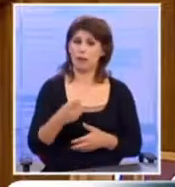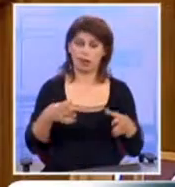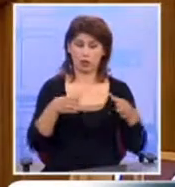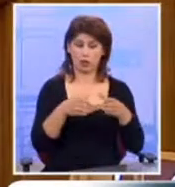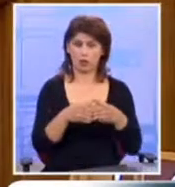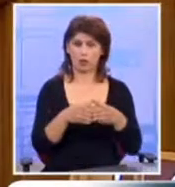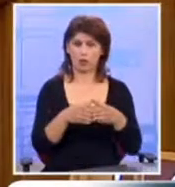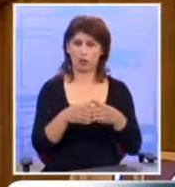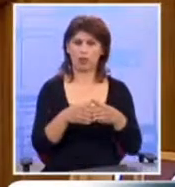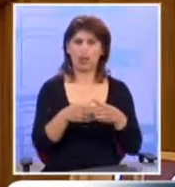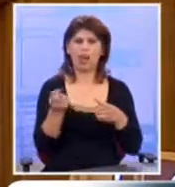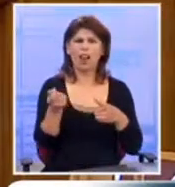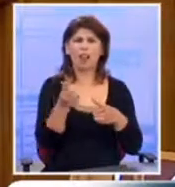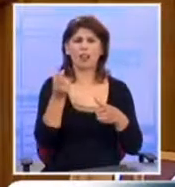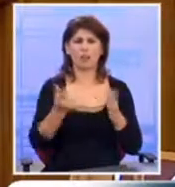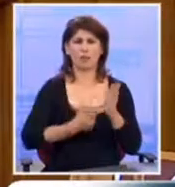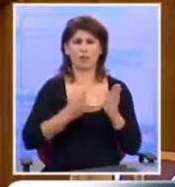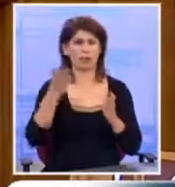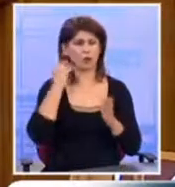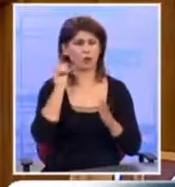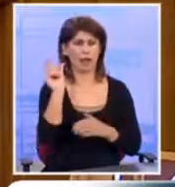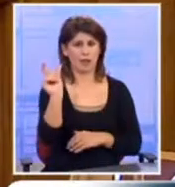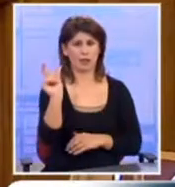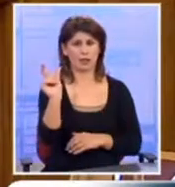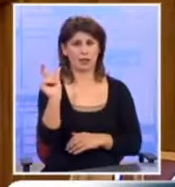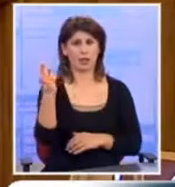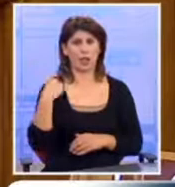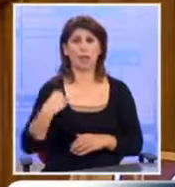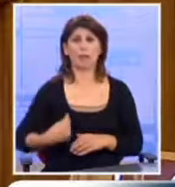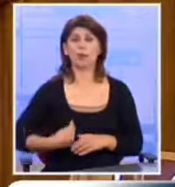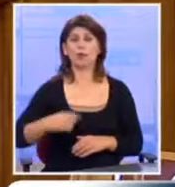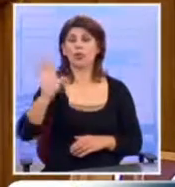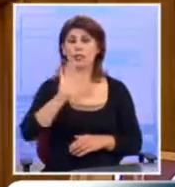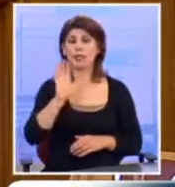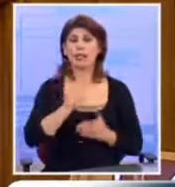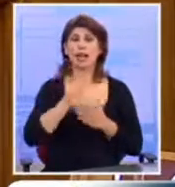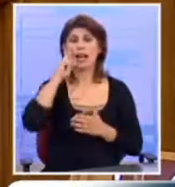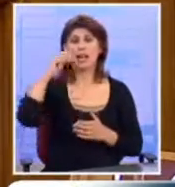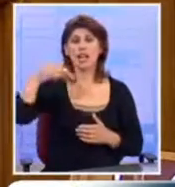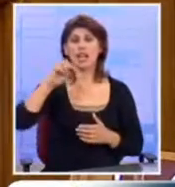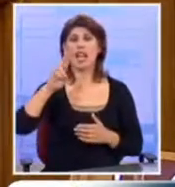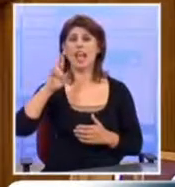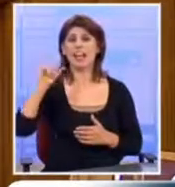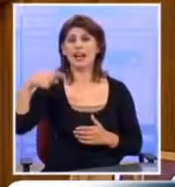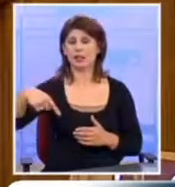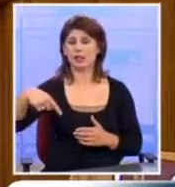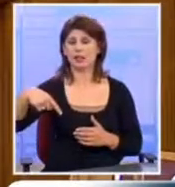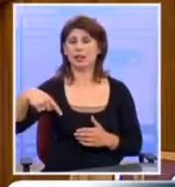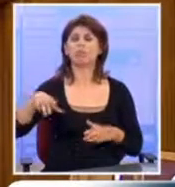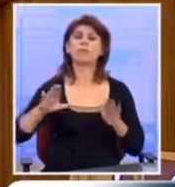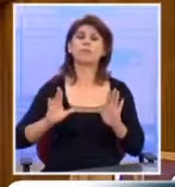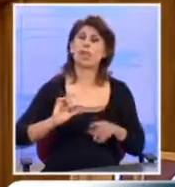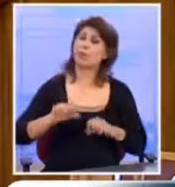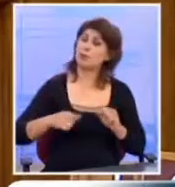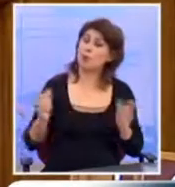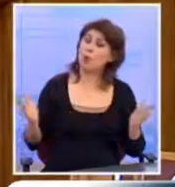επιτροπή ελάχιστες φορές ακούστηκαν οι λέξεις «δημόσια τηλεόραση» και «νερίτ». Δεν προσπάθησαν